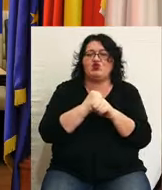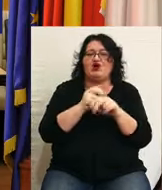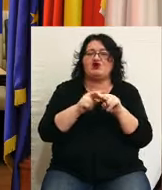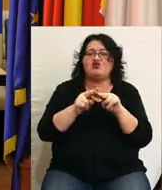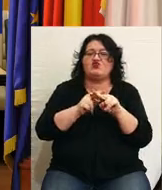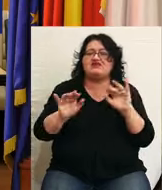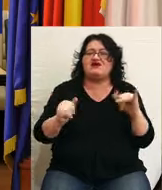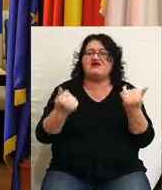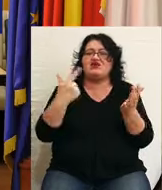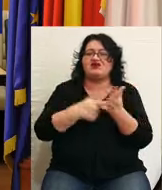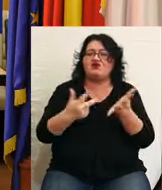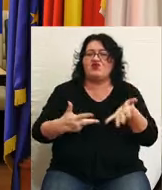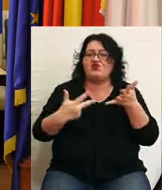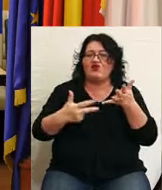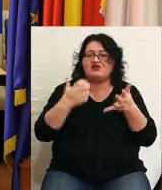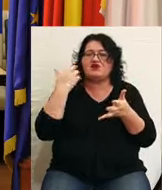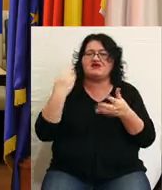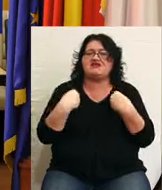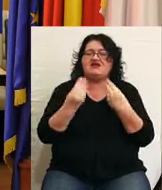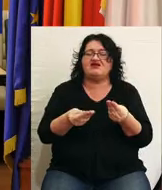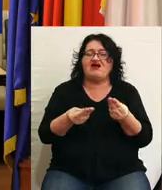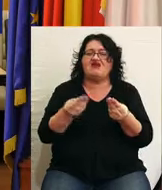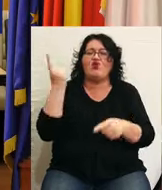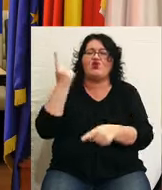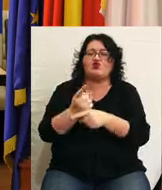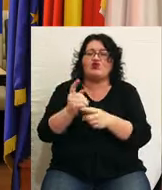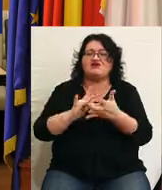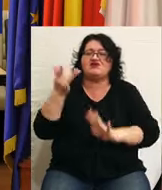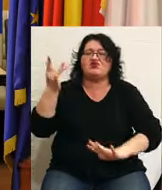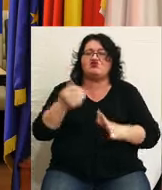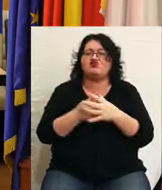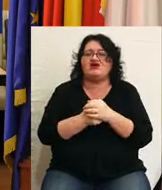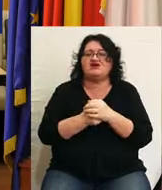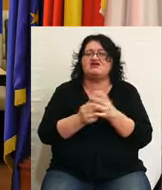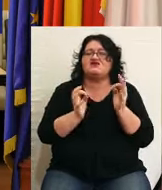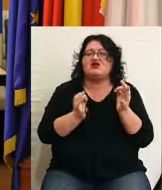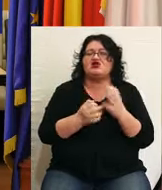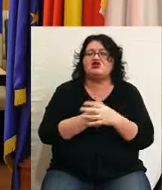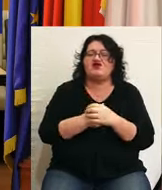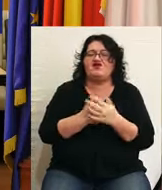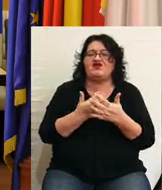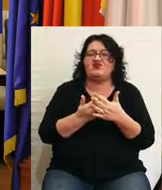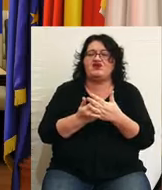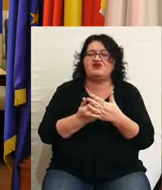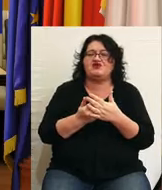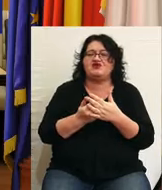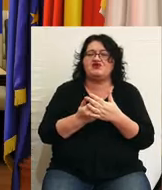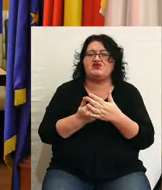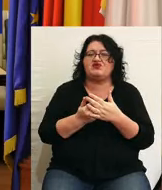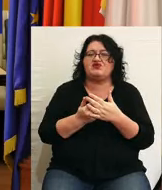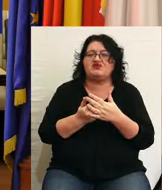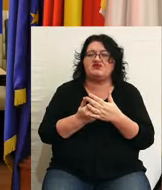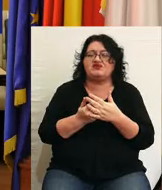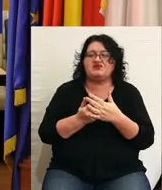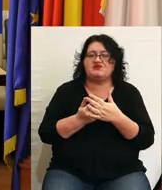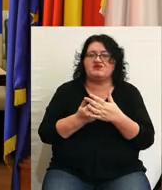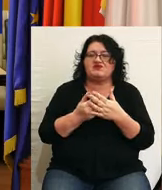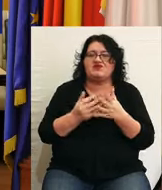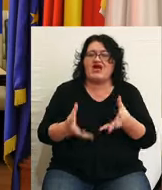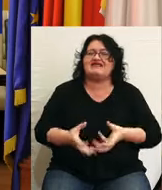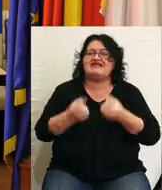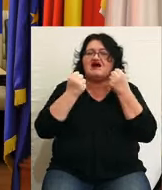s-a întâmplat în 2018, când s-a dat o ordonanță de urgență specific pentru a